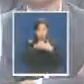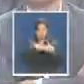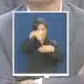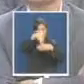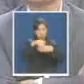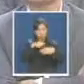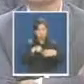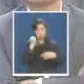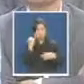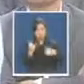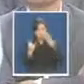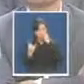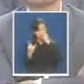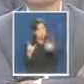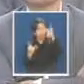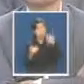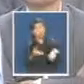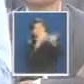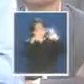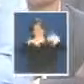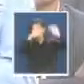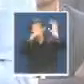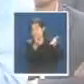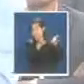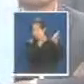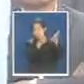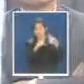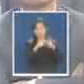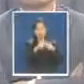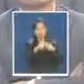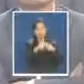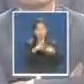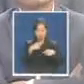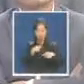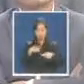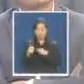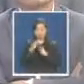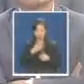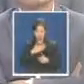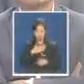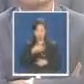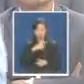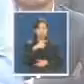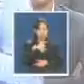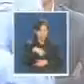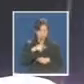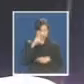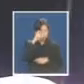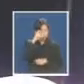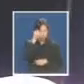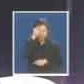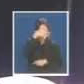าสให้นายกสมัครจัดตั้งรัฐบาลได้ท่านก็ตั้งแข่งกับนายกสมชายแพ้ก็ให้ท่านนายกสมชายตั้งแล้วผมก็มาเป็นรัฐบ